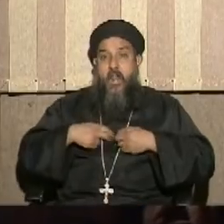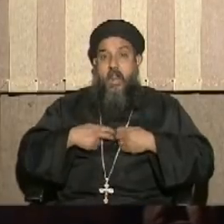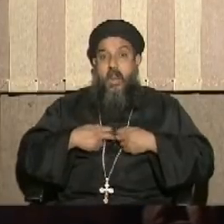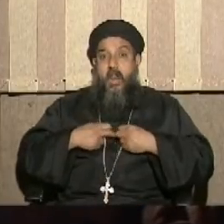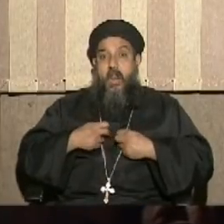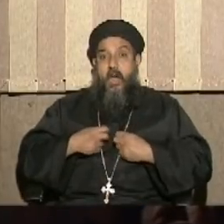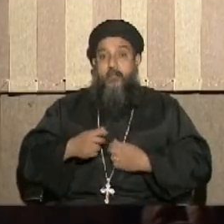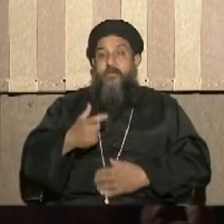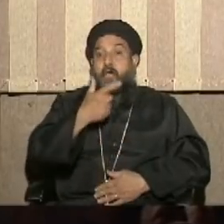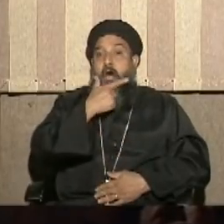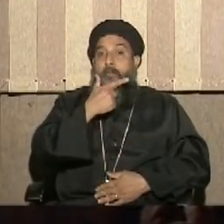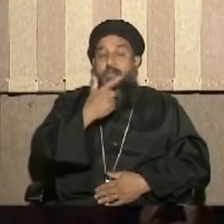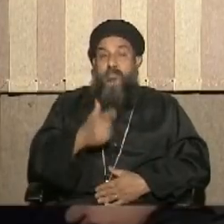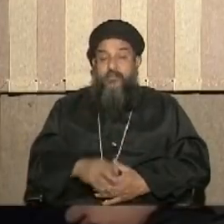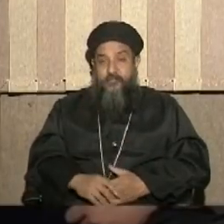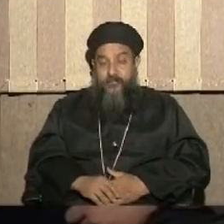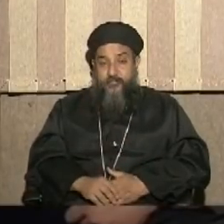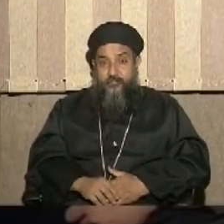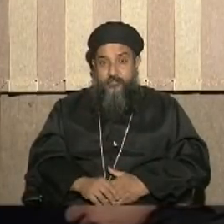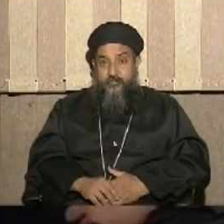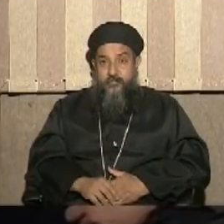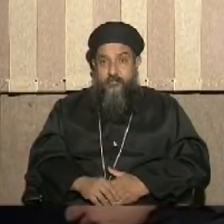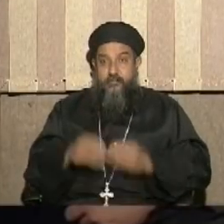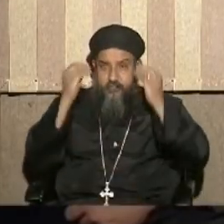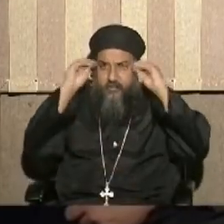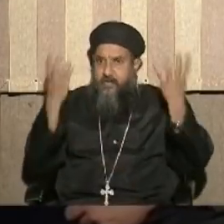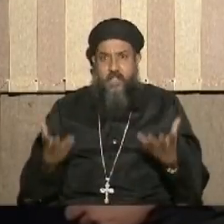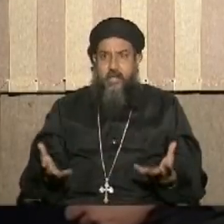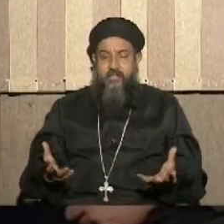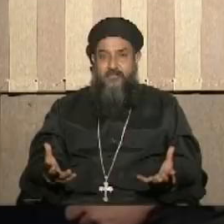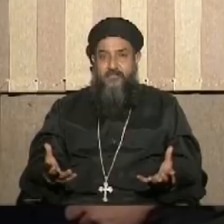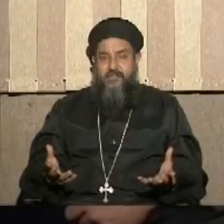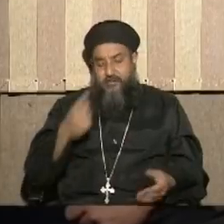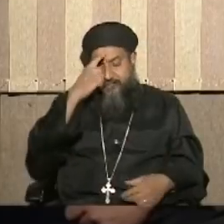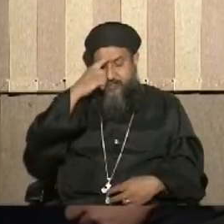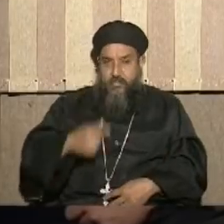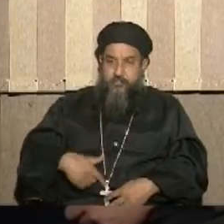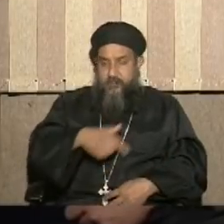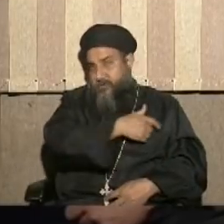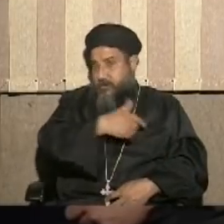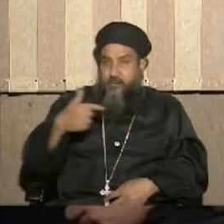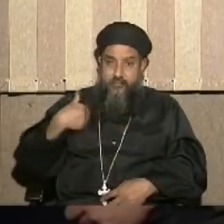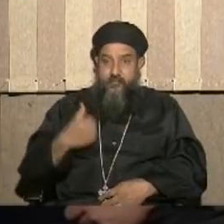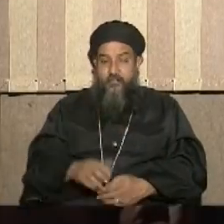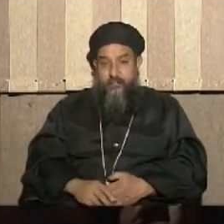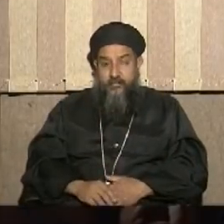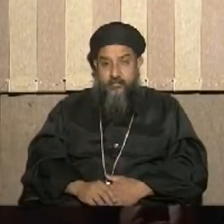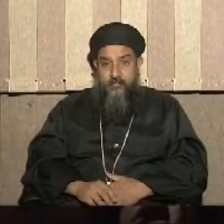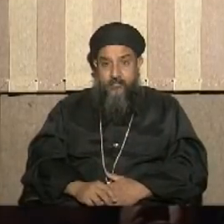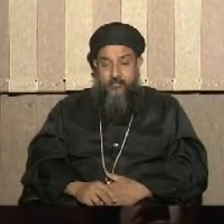ولابس تياب بيضة اتعجبت ورشمت الصليب